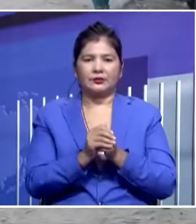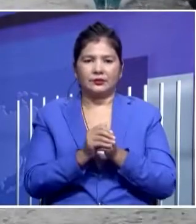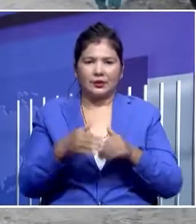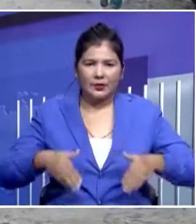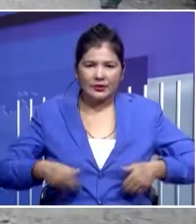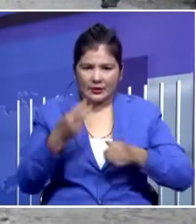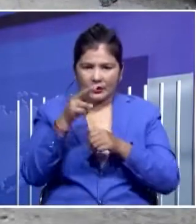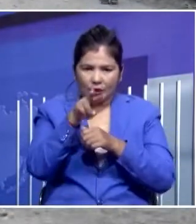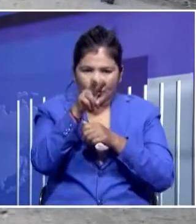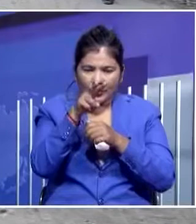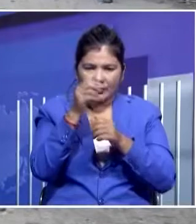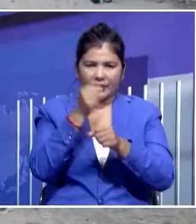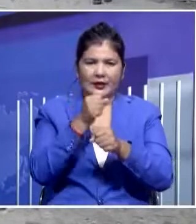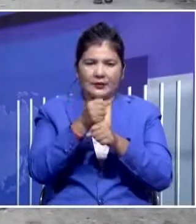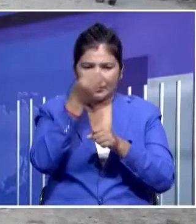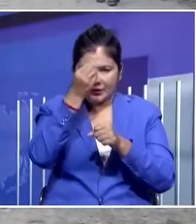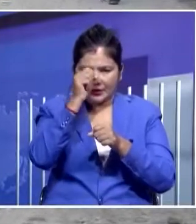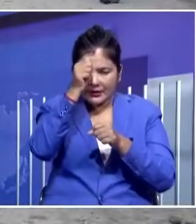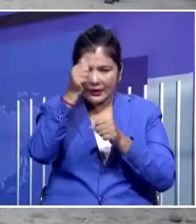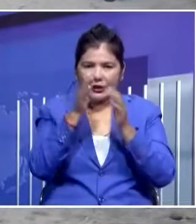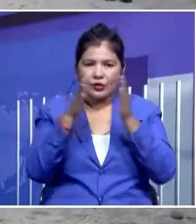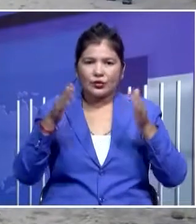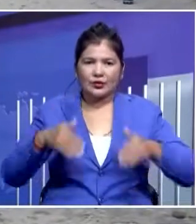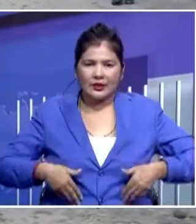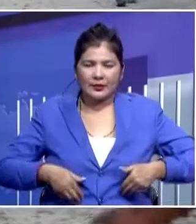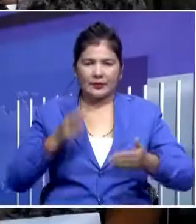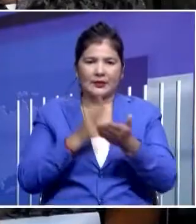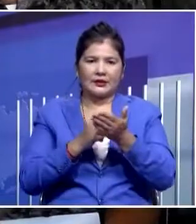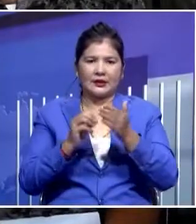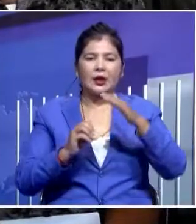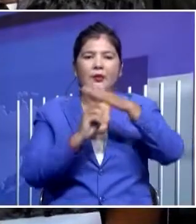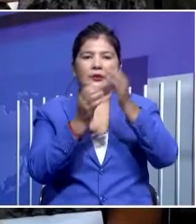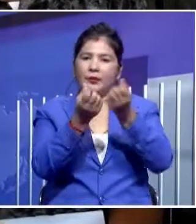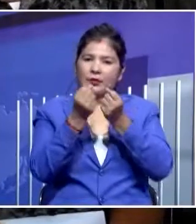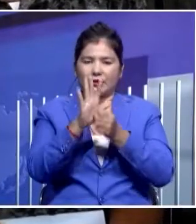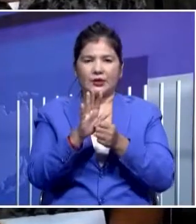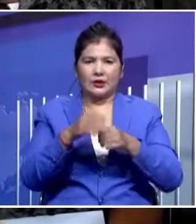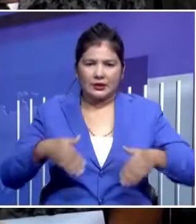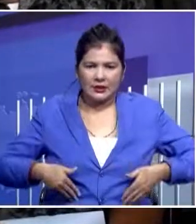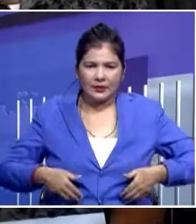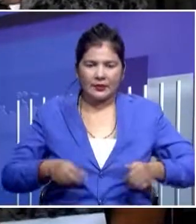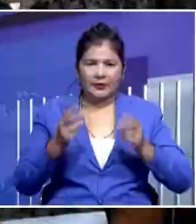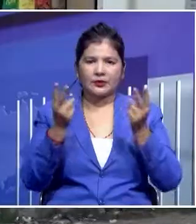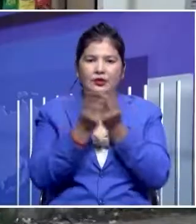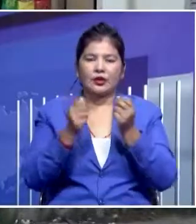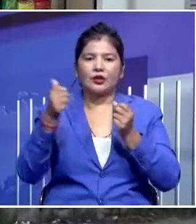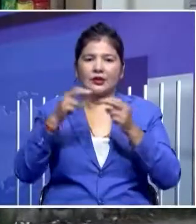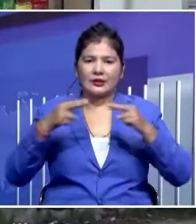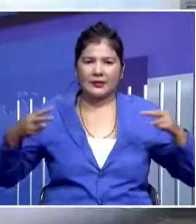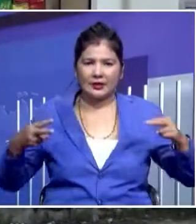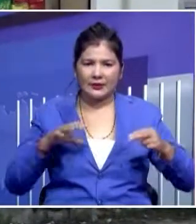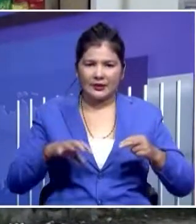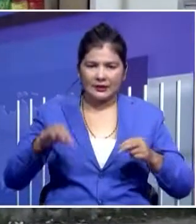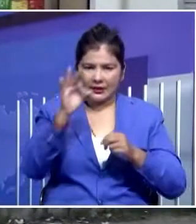बजार अनुगमनको कामले दसैँ तिहार जस्ता ठुला चाडपर्वमा मात्रै प्राथमिकता पाउँछ चाडपर्वमा जस्तै अन्य समयमा पनि